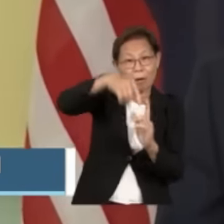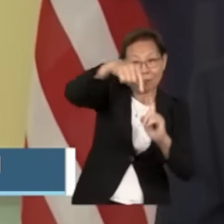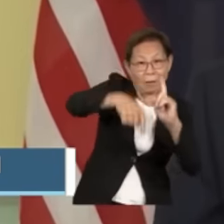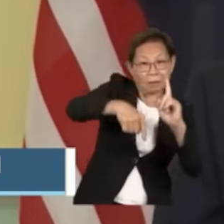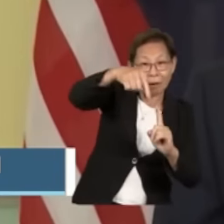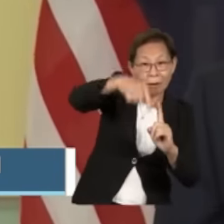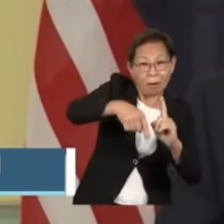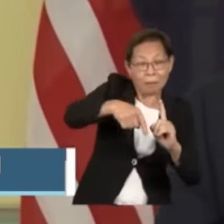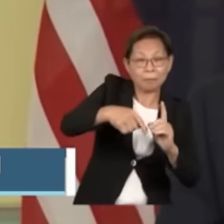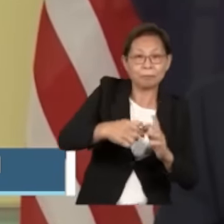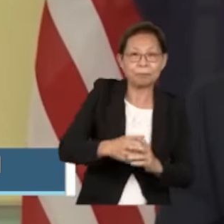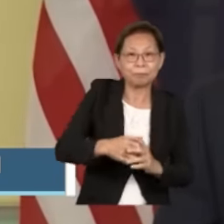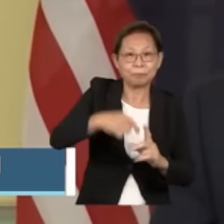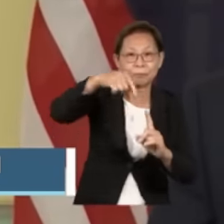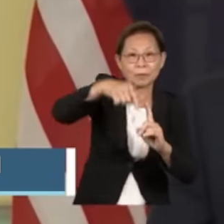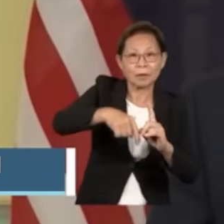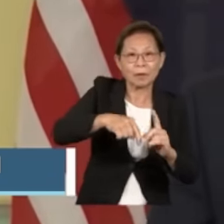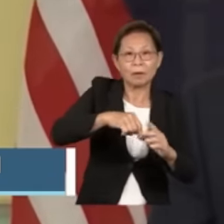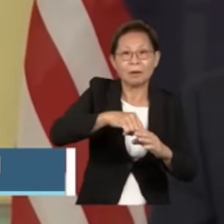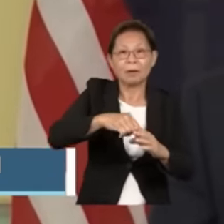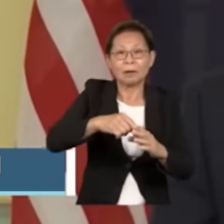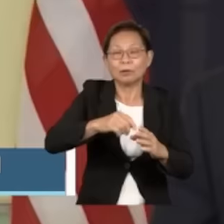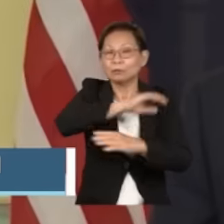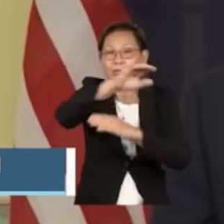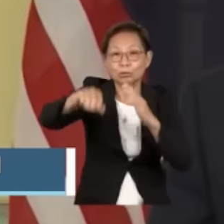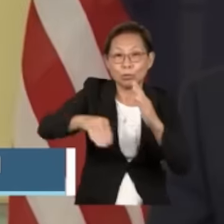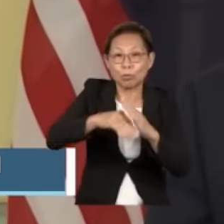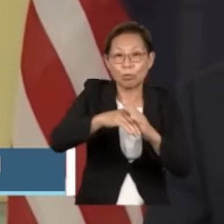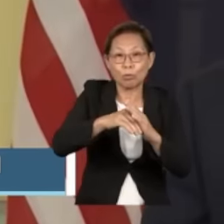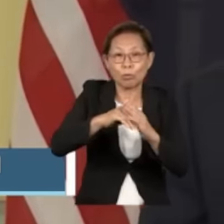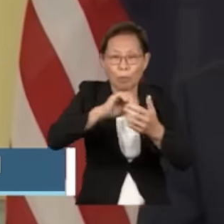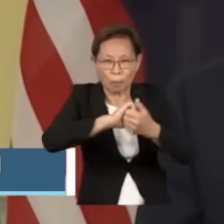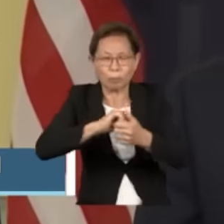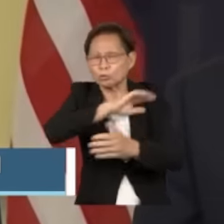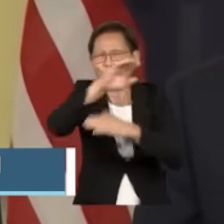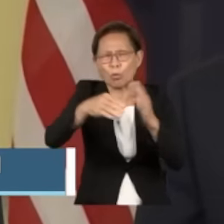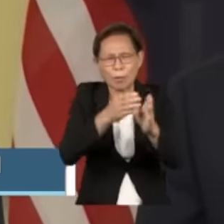pemerintah yang mencakup semua bidang. Ini disebut padu. Ya.